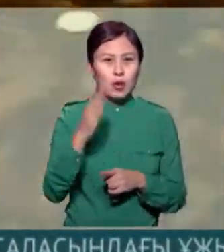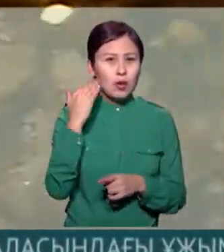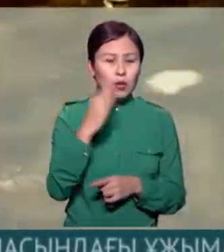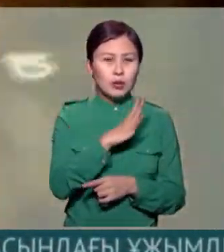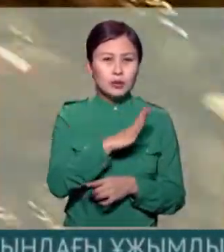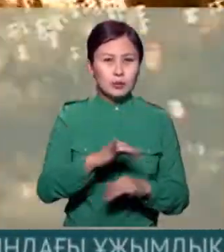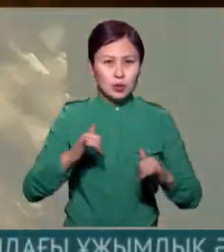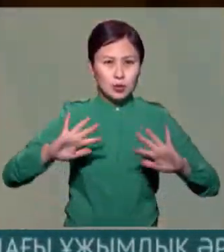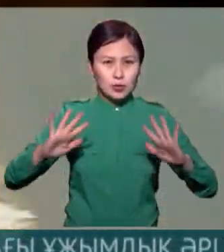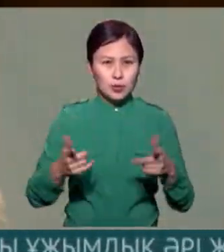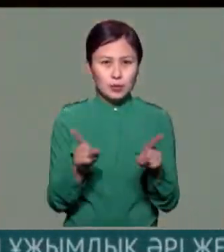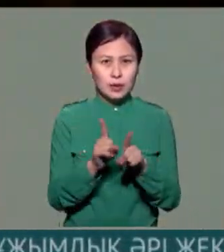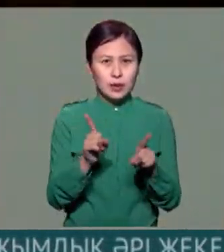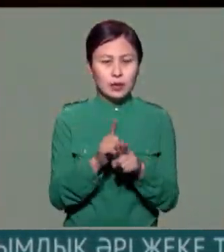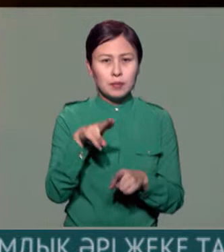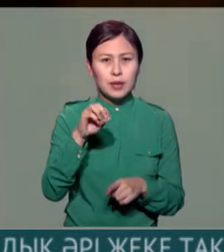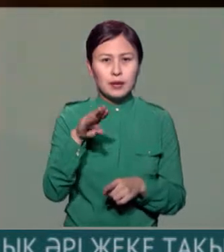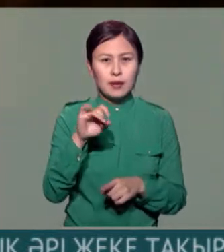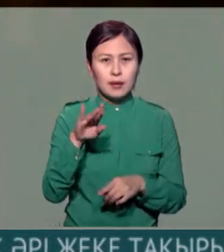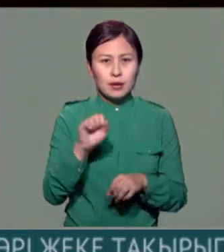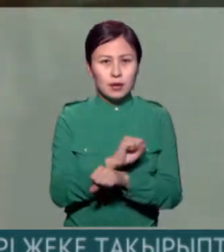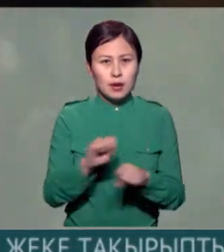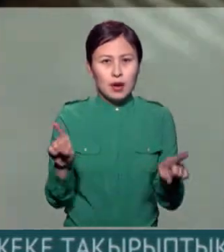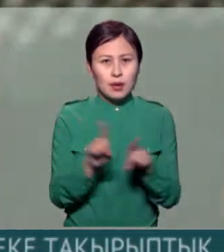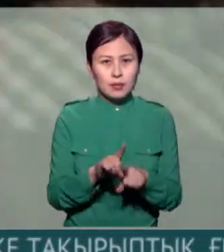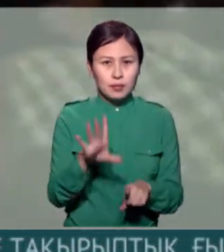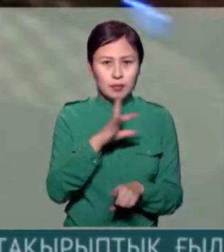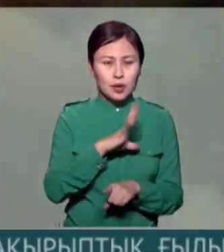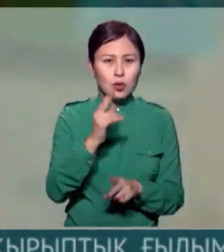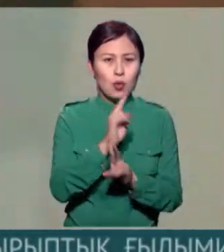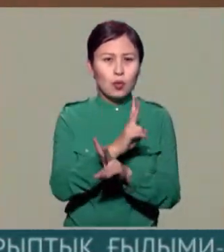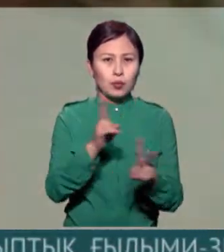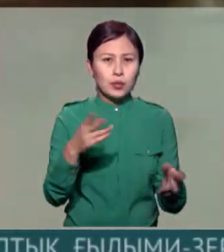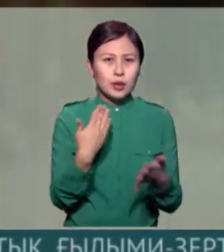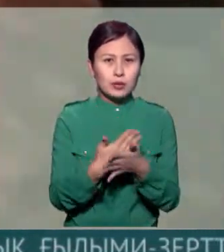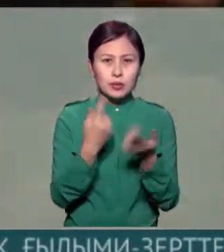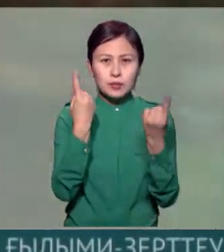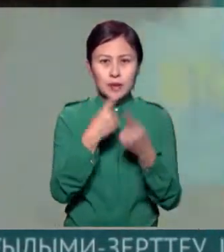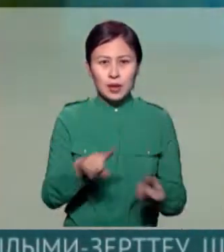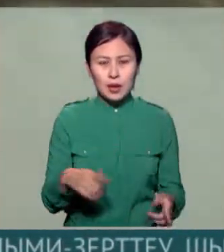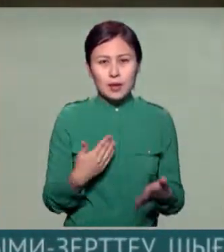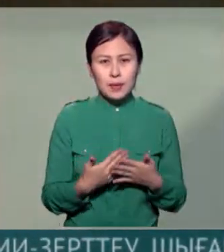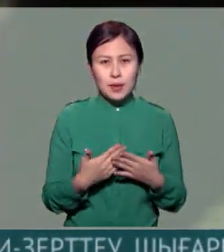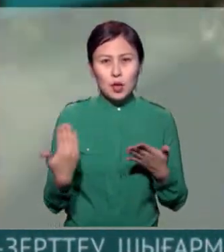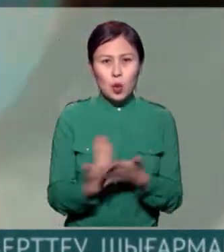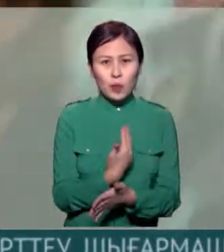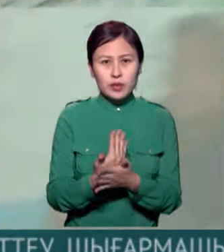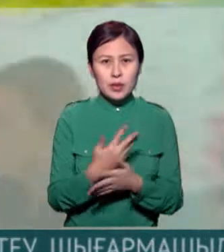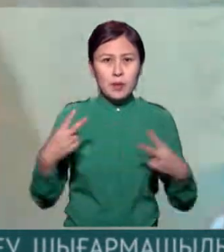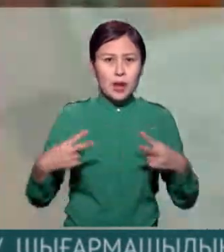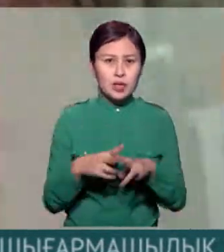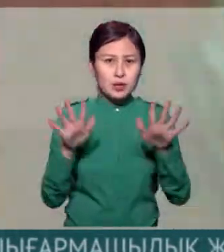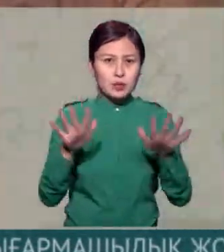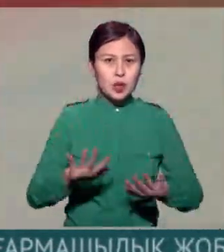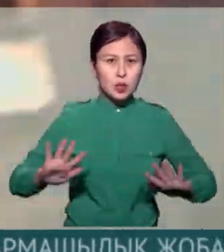Билік өкілдері сол маңда кәдімгі петарда жарылғанын алға тартыпты. Бірақ кейбір дерек көздері өзгеше пікірде. Мысалы, РИА Новости-дің